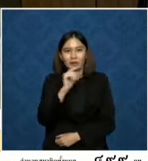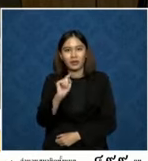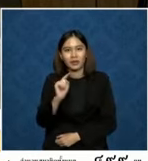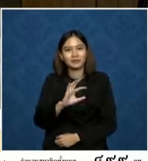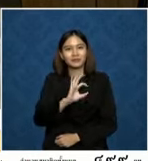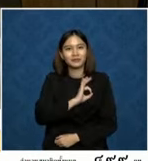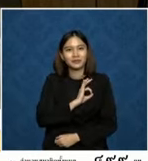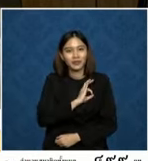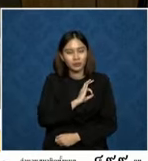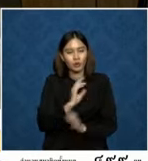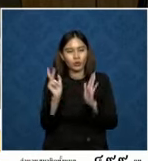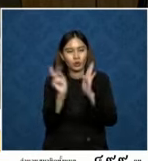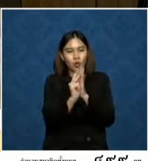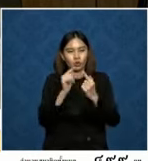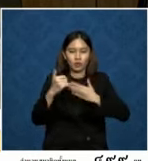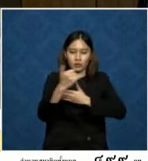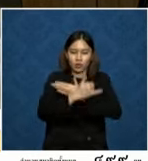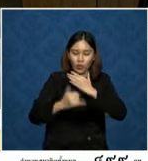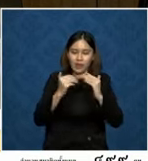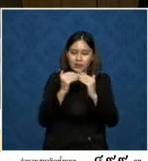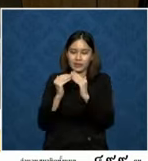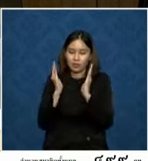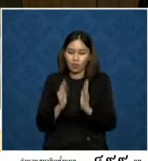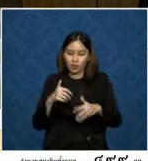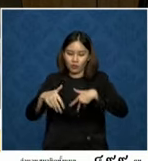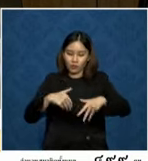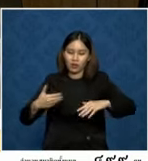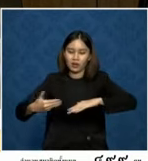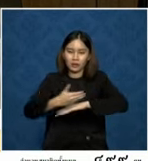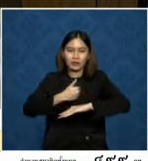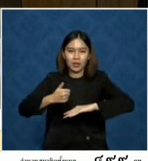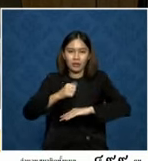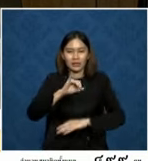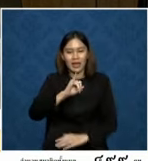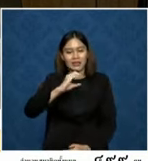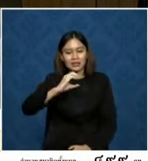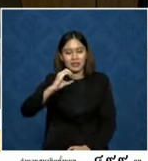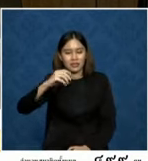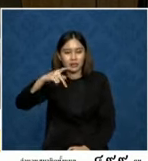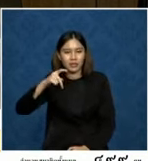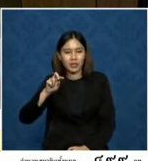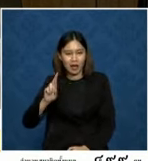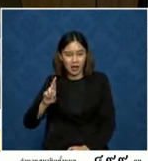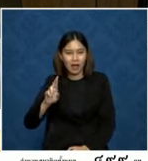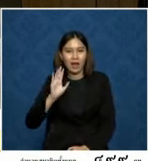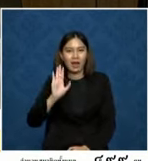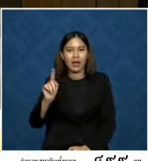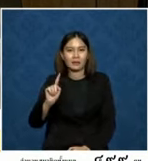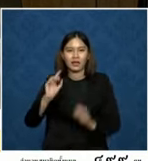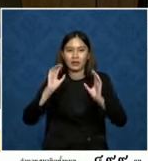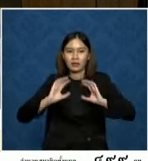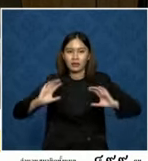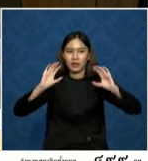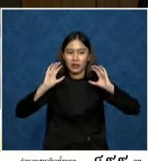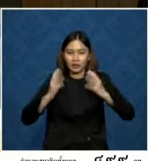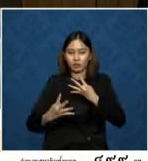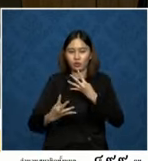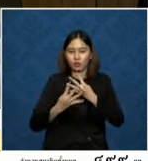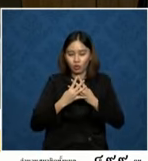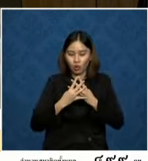สมาชิกกติการะหว่างประเทศว่าด้วยสิทธิพลเมืองและสิทธิทางการเมือง ICCPR นะครับที่ห้ามรัฐใดจำคุกเพียง